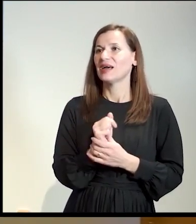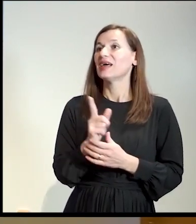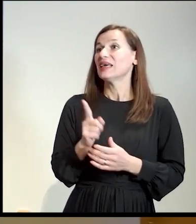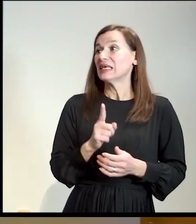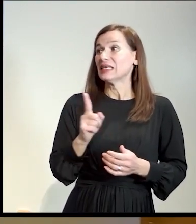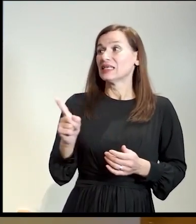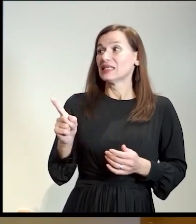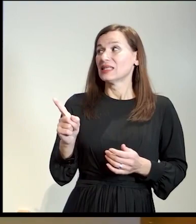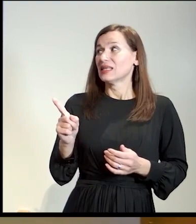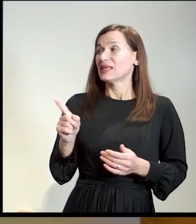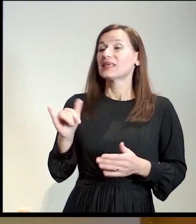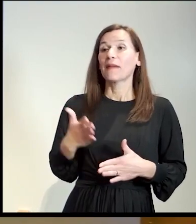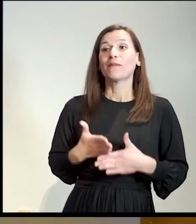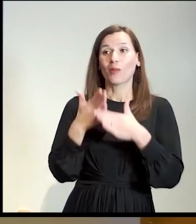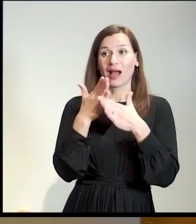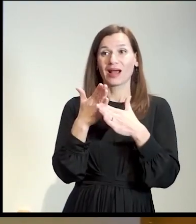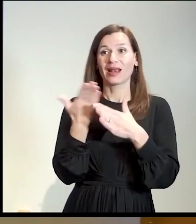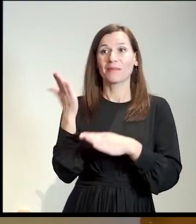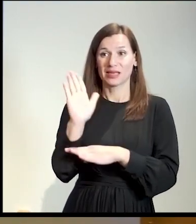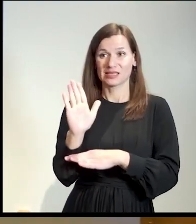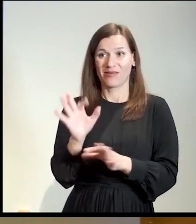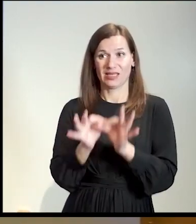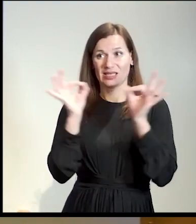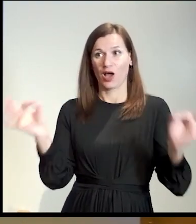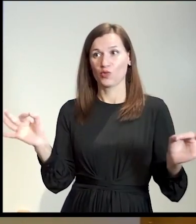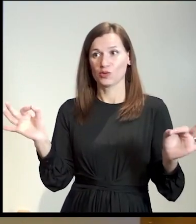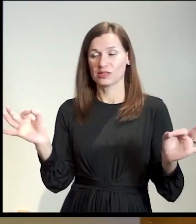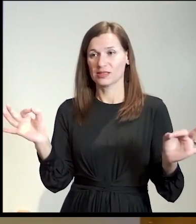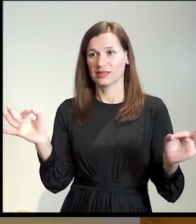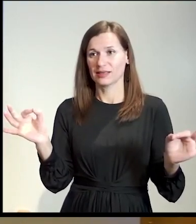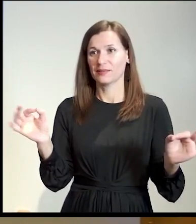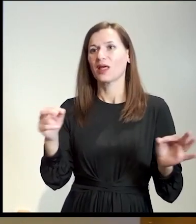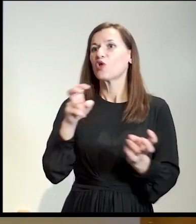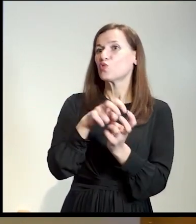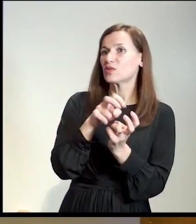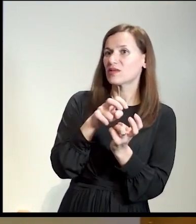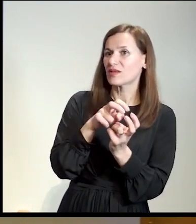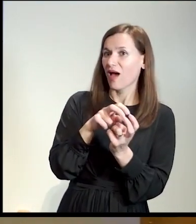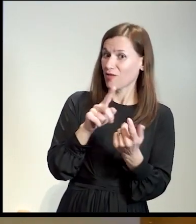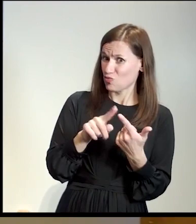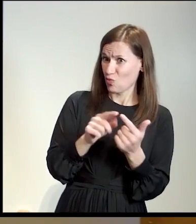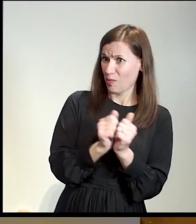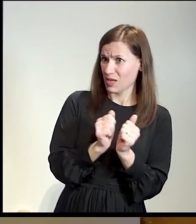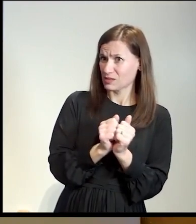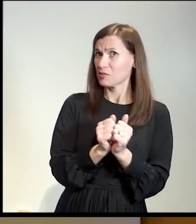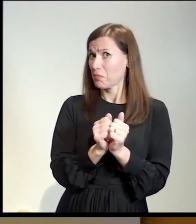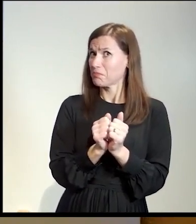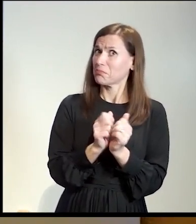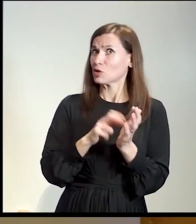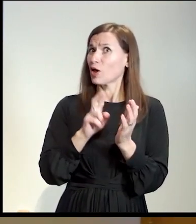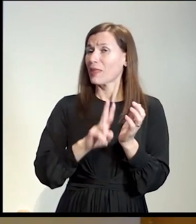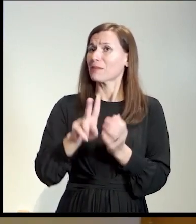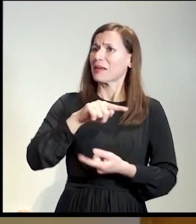nekako pomagala predstaviti javnosti. Nutrija druga. Nutrija še naprej plesari v